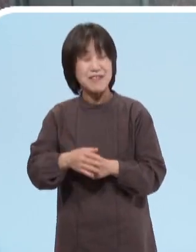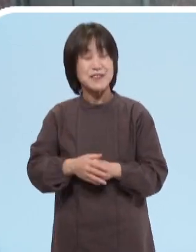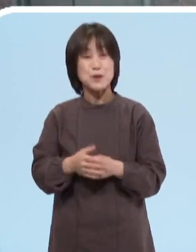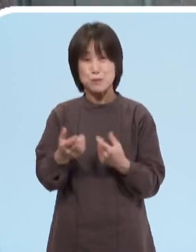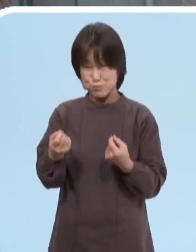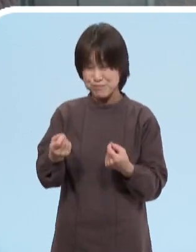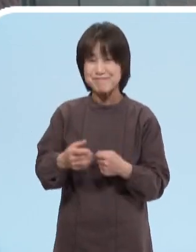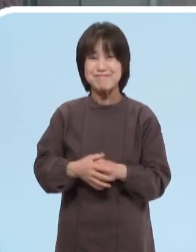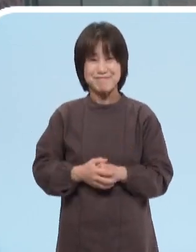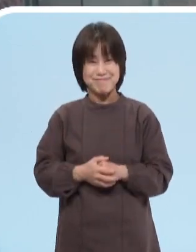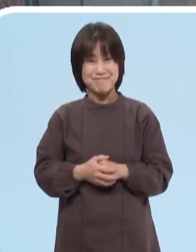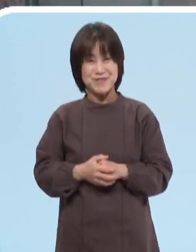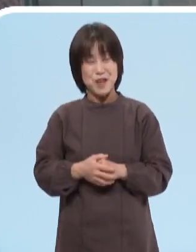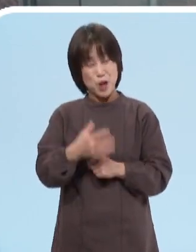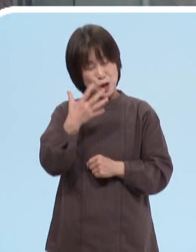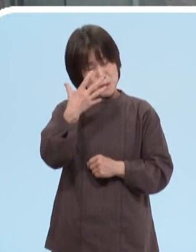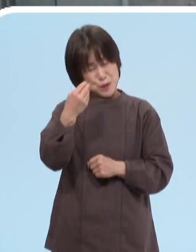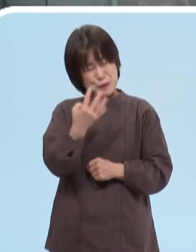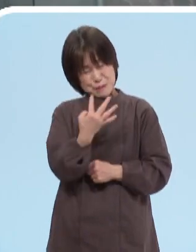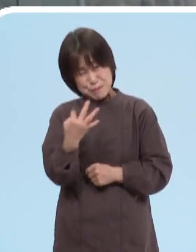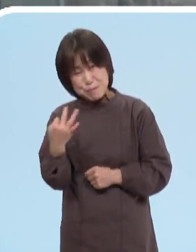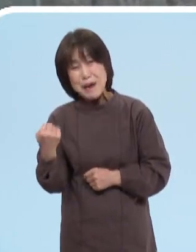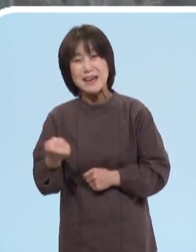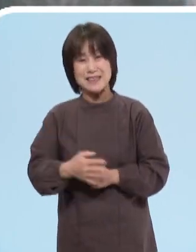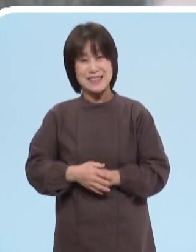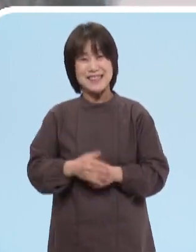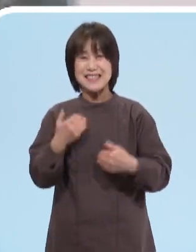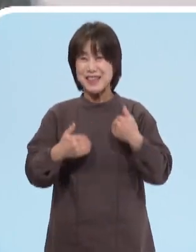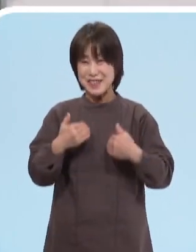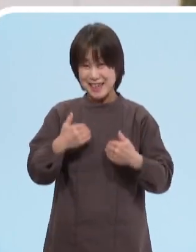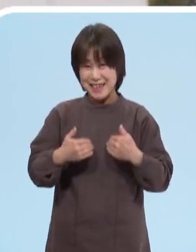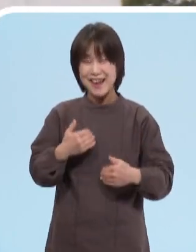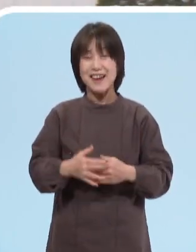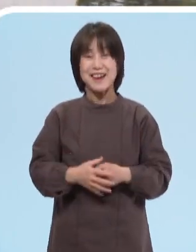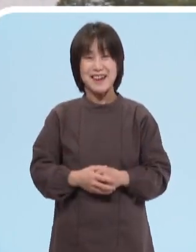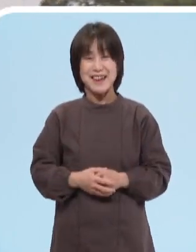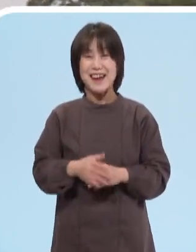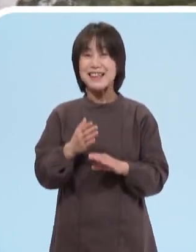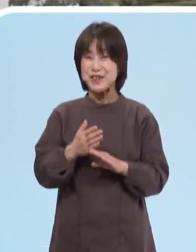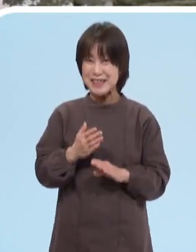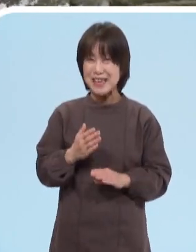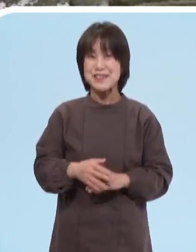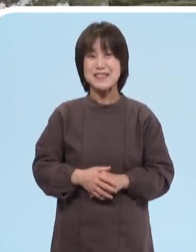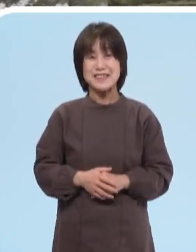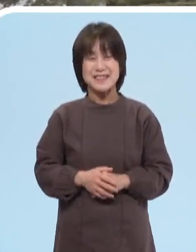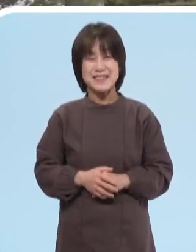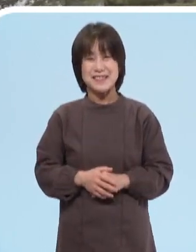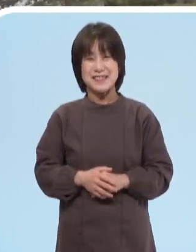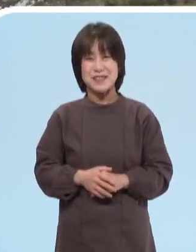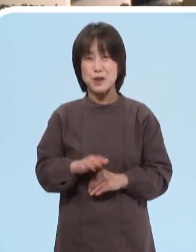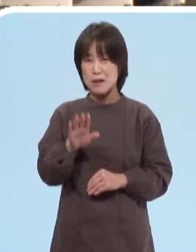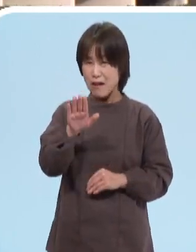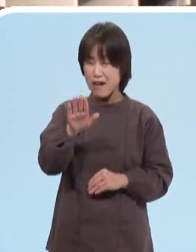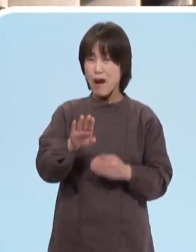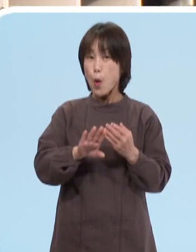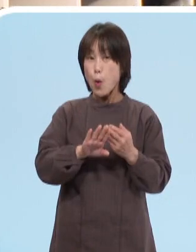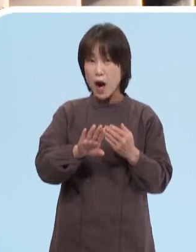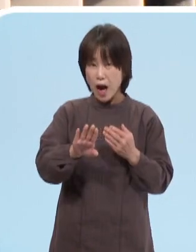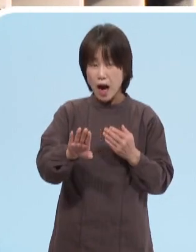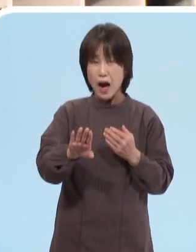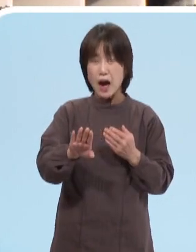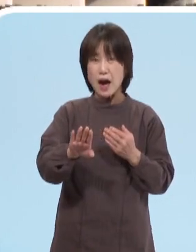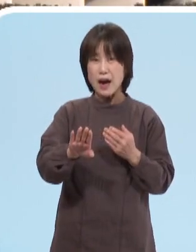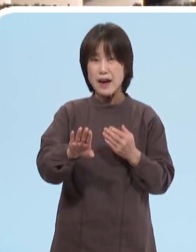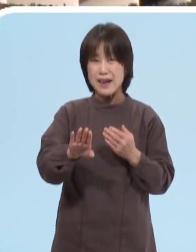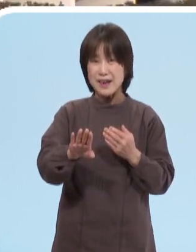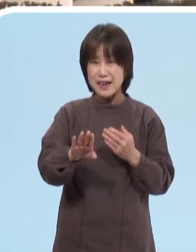や、もうね、見どころ満載でした。 ありがとうございました。 楽しかったですね。 ありがとうございます。 いや、でも鈴木さん、他に